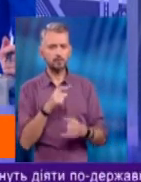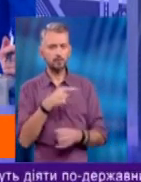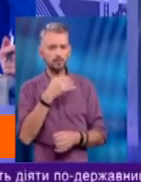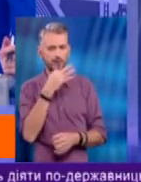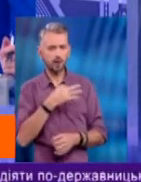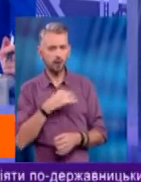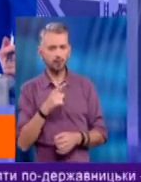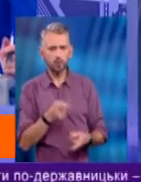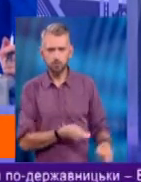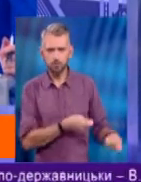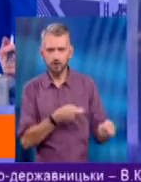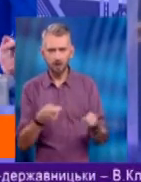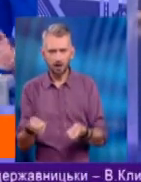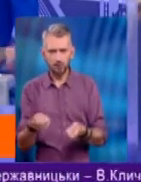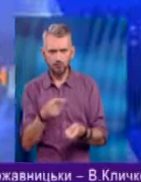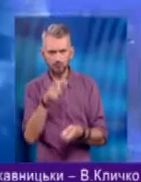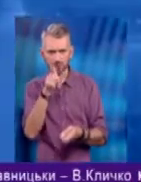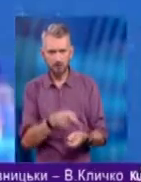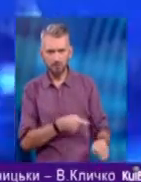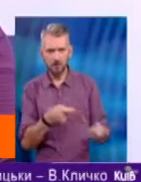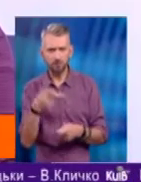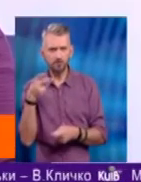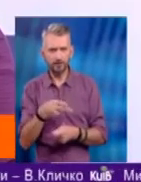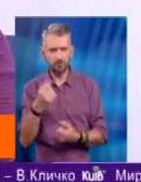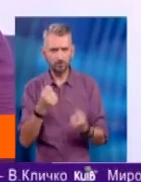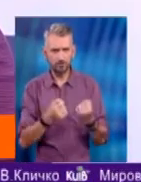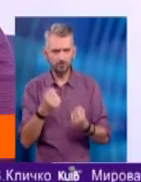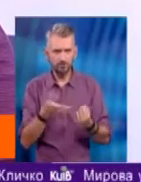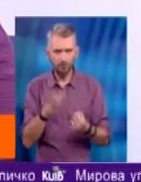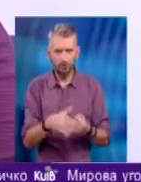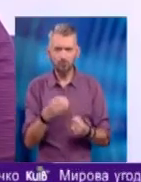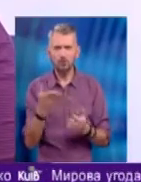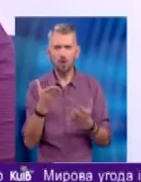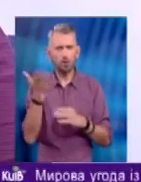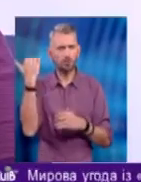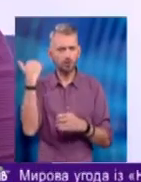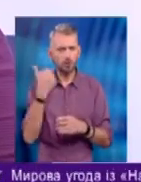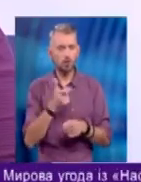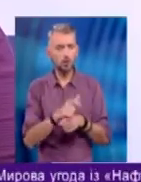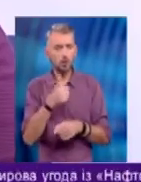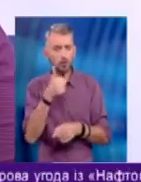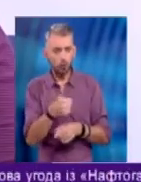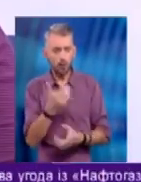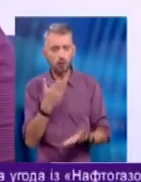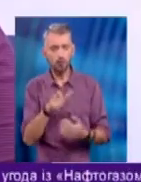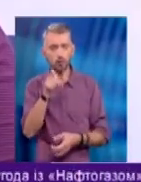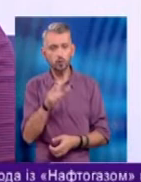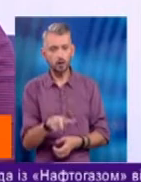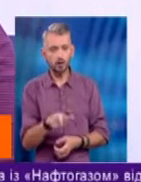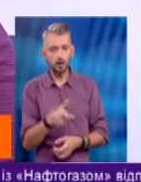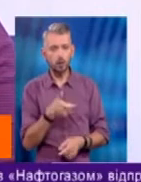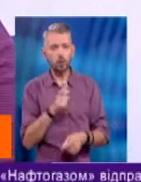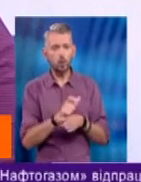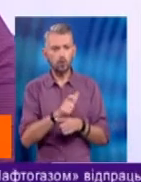що він пригнав, цей слухач пригнав 2000 автомобілів там ще в якомусь році. Дуже добре, але якщо людина